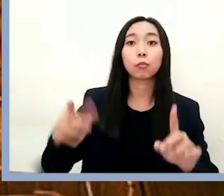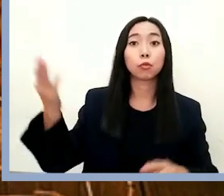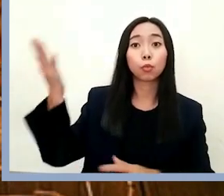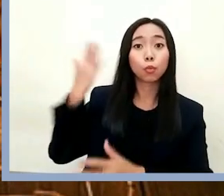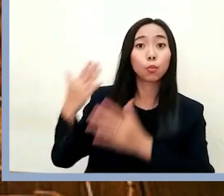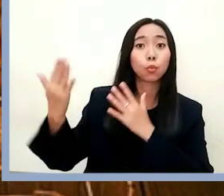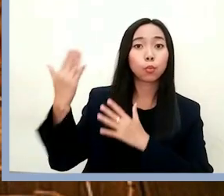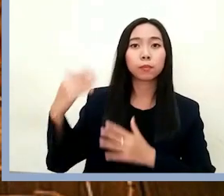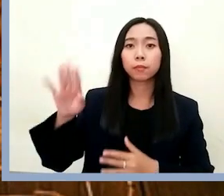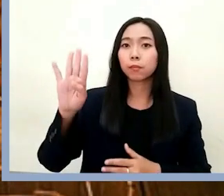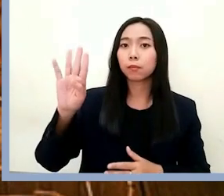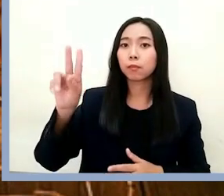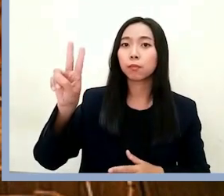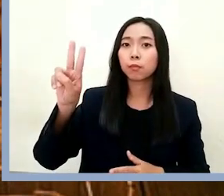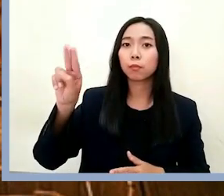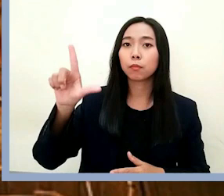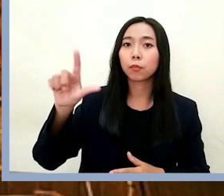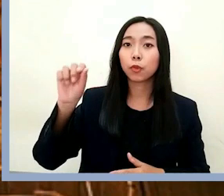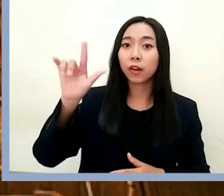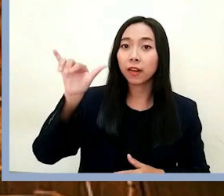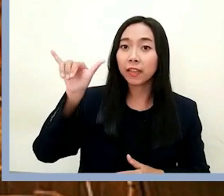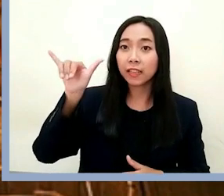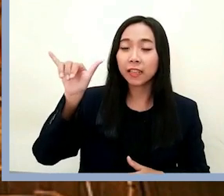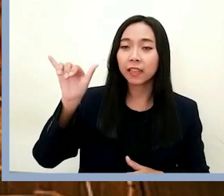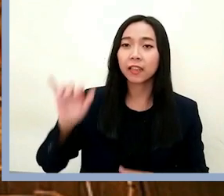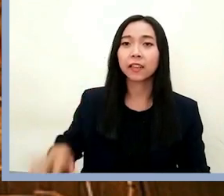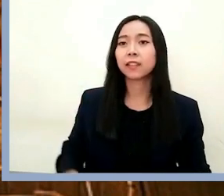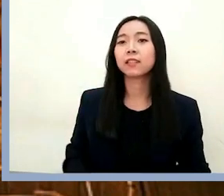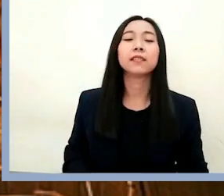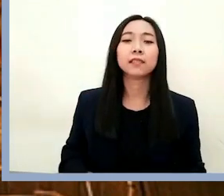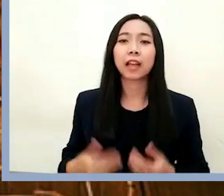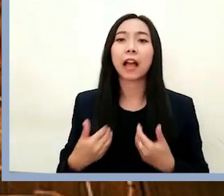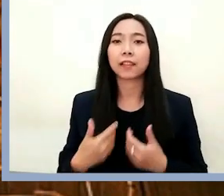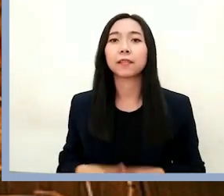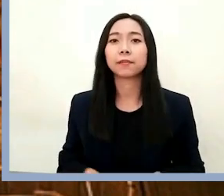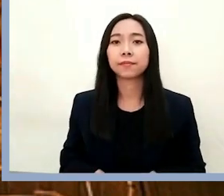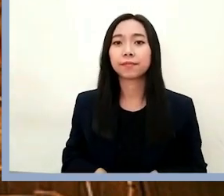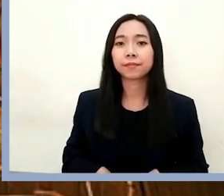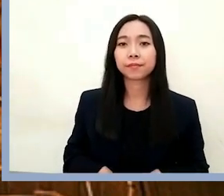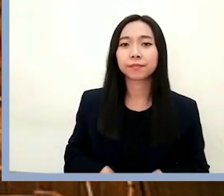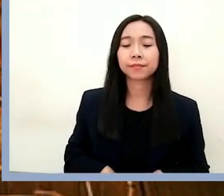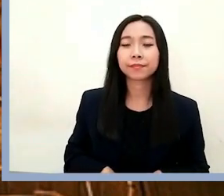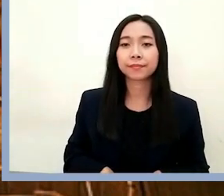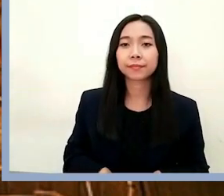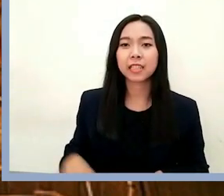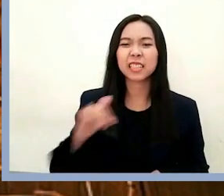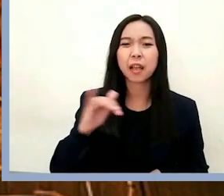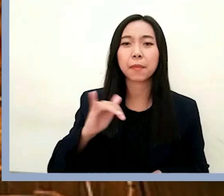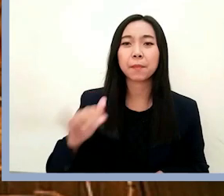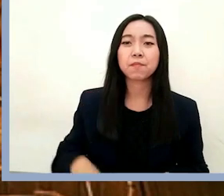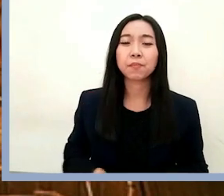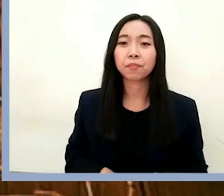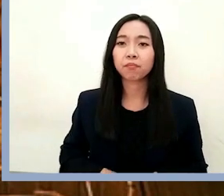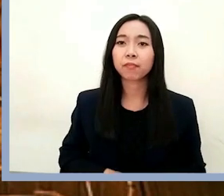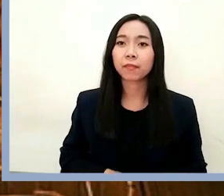bullying juga terjadi dalam hal yang sama hanya bentuknya saja yang berbeda bahkan kalau